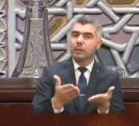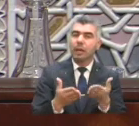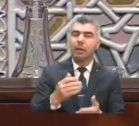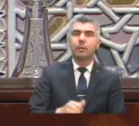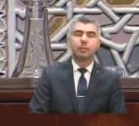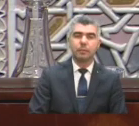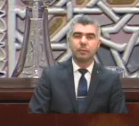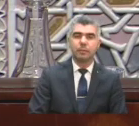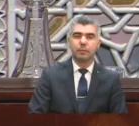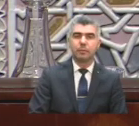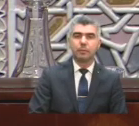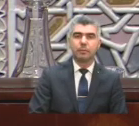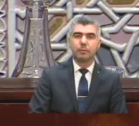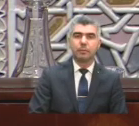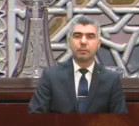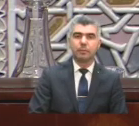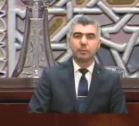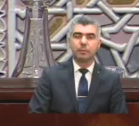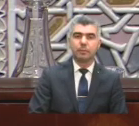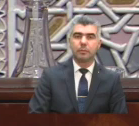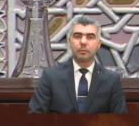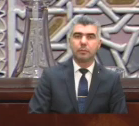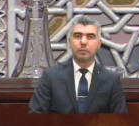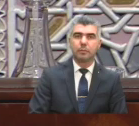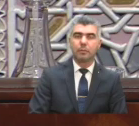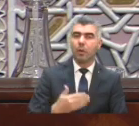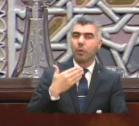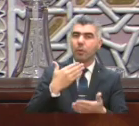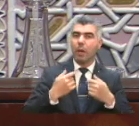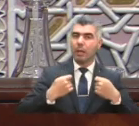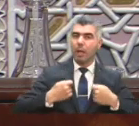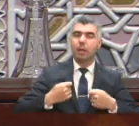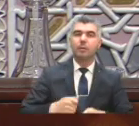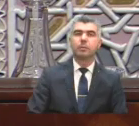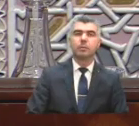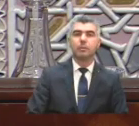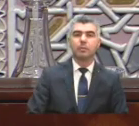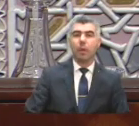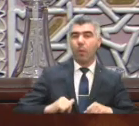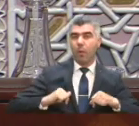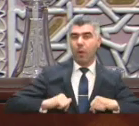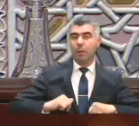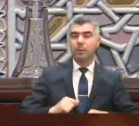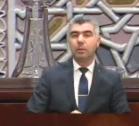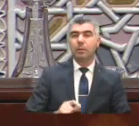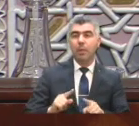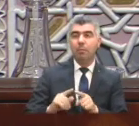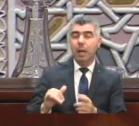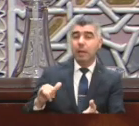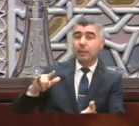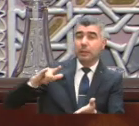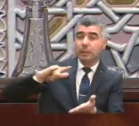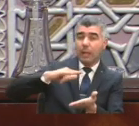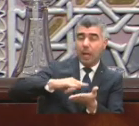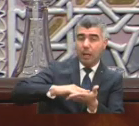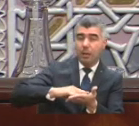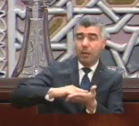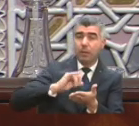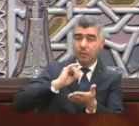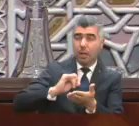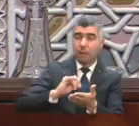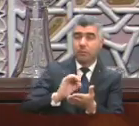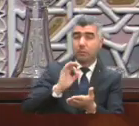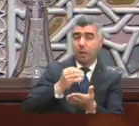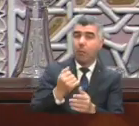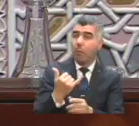والتعادلية. تفضل السيد النائب. شكرا السيدة الرئيسة. السيد الوزير، قطاع الطيران أو النقل الجوي كيلعب